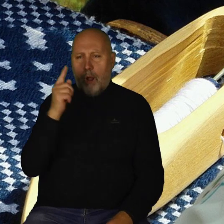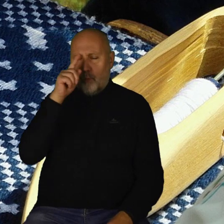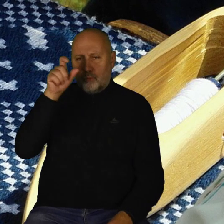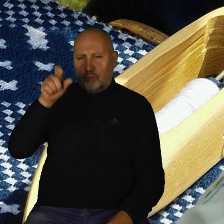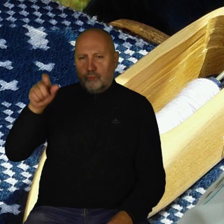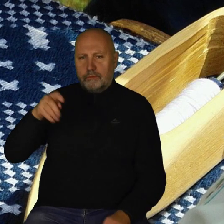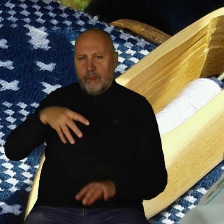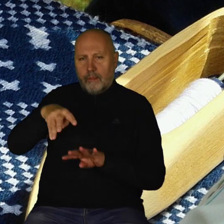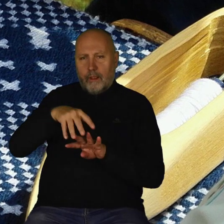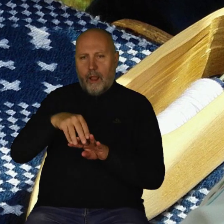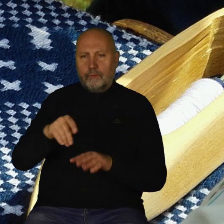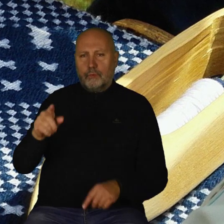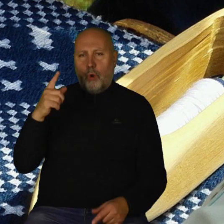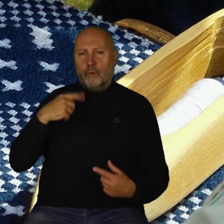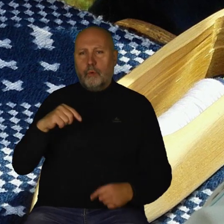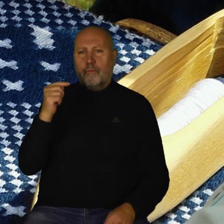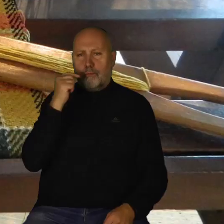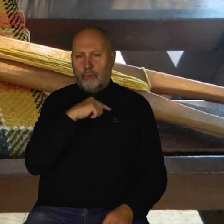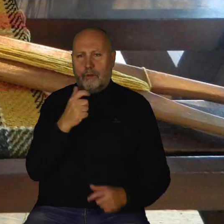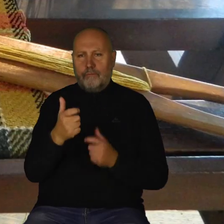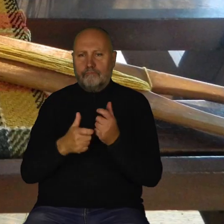założyć osnowę na